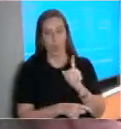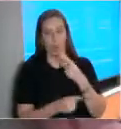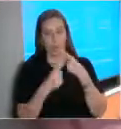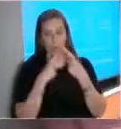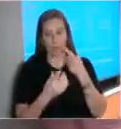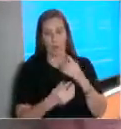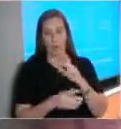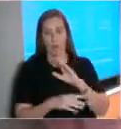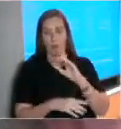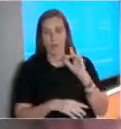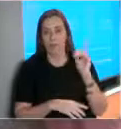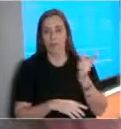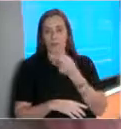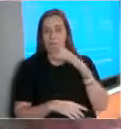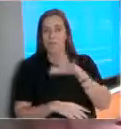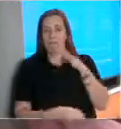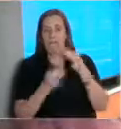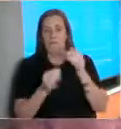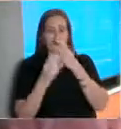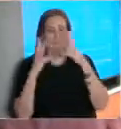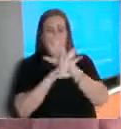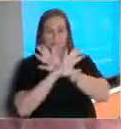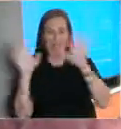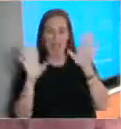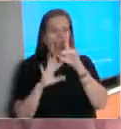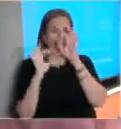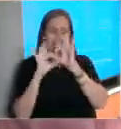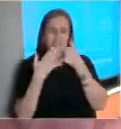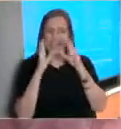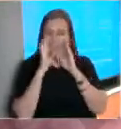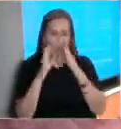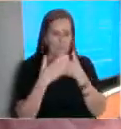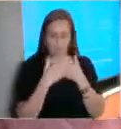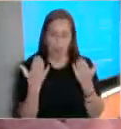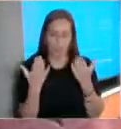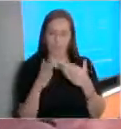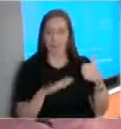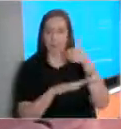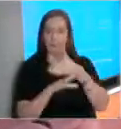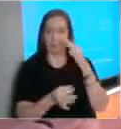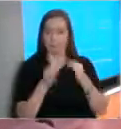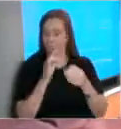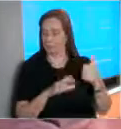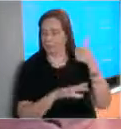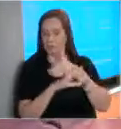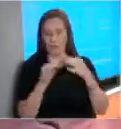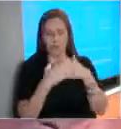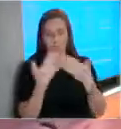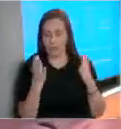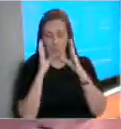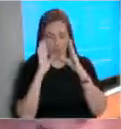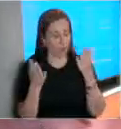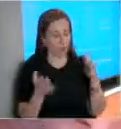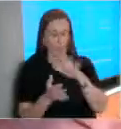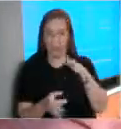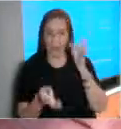מדבר, כל המערכת המשפטית פה היא לא שווה כלום, לאף אחד אין אמון בה, שרת המשפטים, שר המשפטים, אין לנו אמון